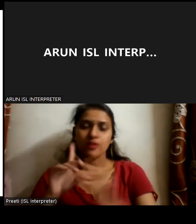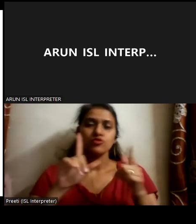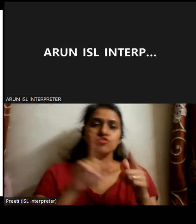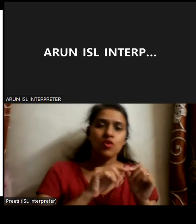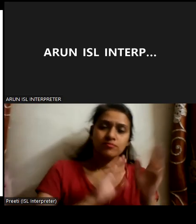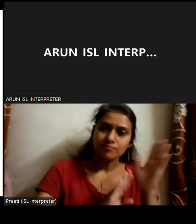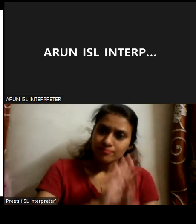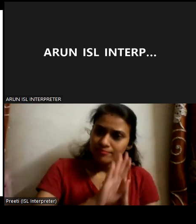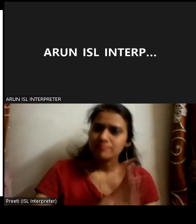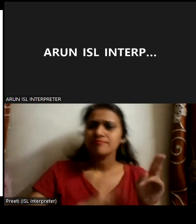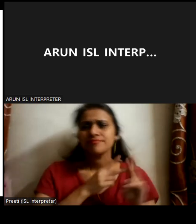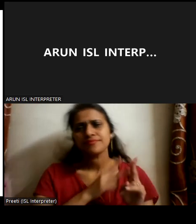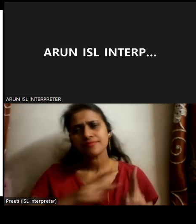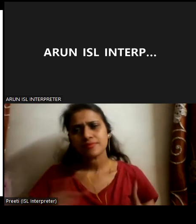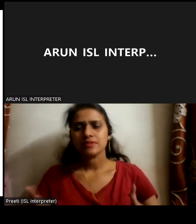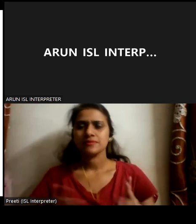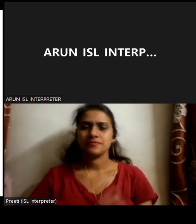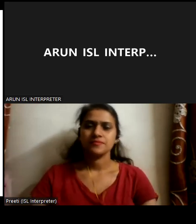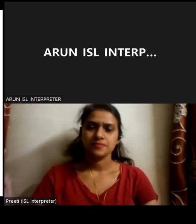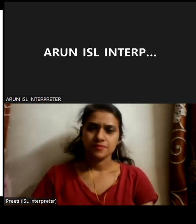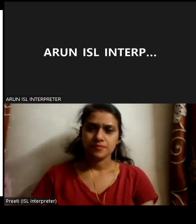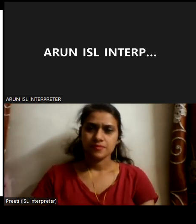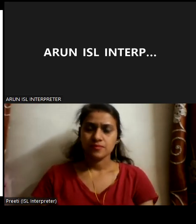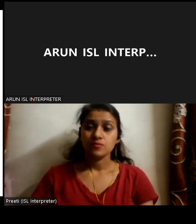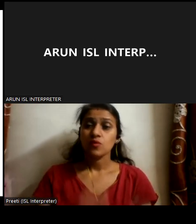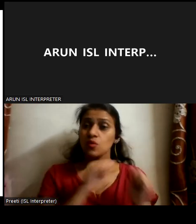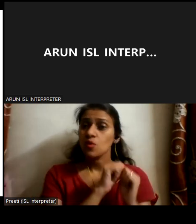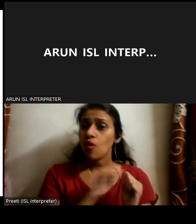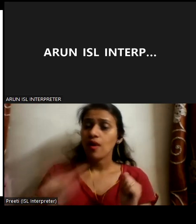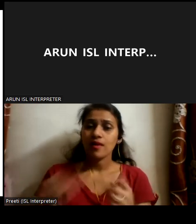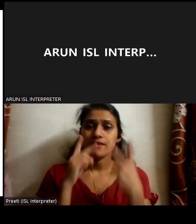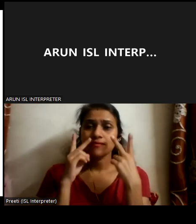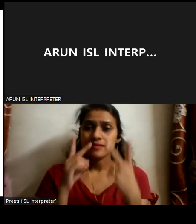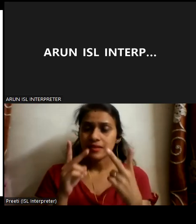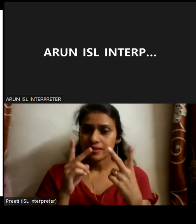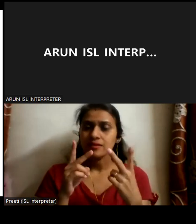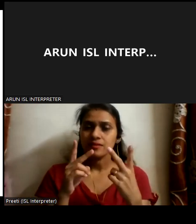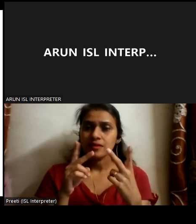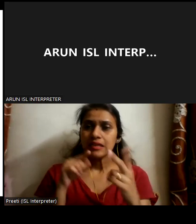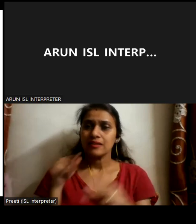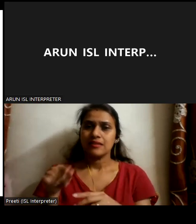ओनली व्हेन वी कंसिडर ऑल द फैक्टर्स विच इफेक्ट दैट डेवलपमेंट.